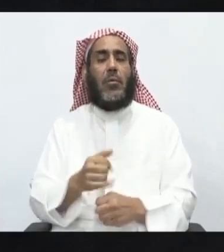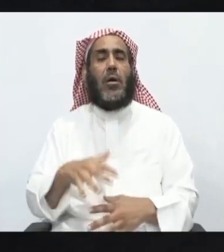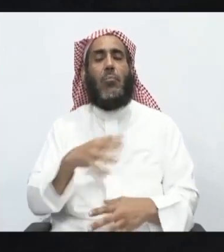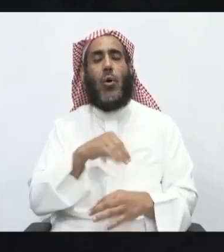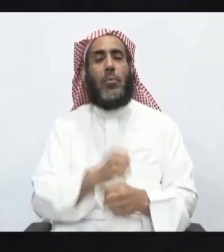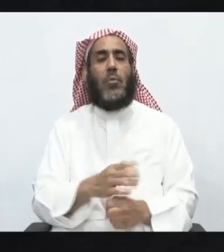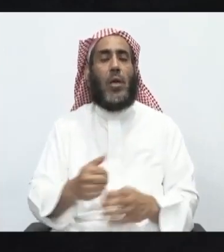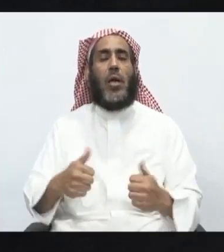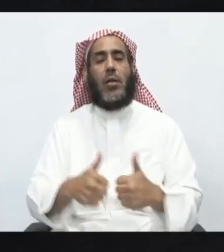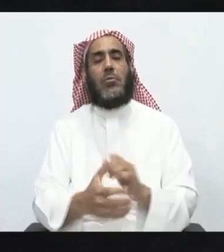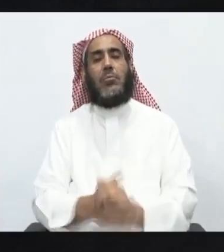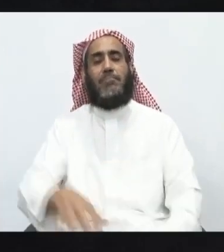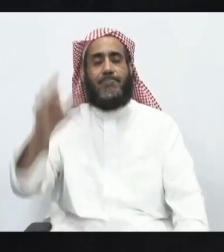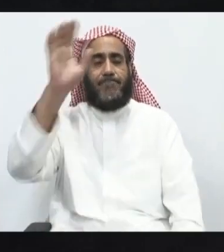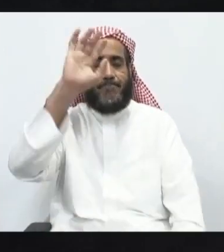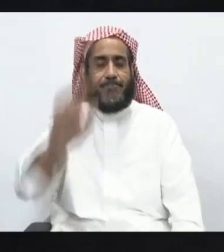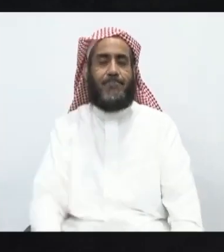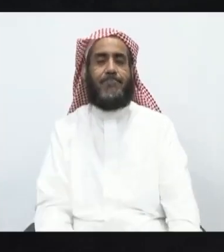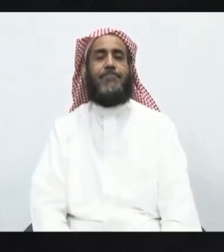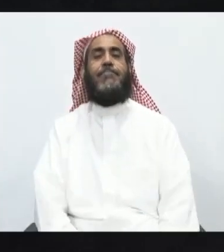نبينا محمد وعلى اله وصحبه اجمعين